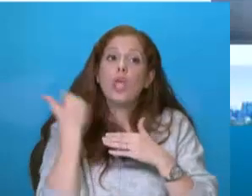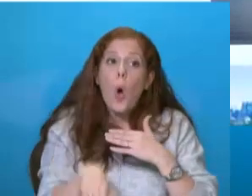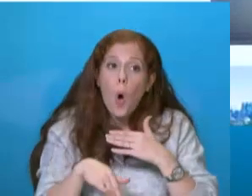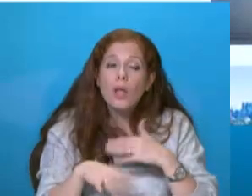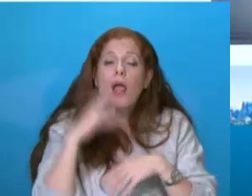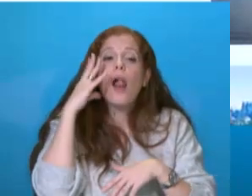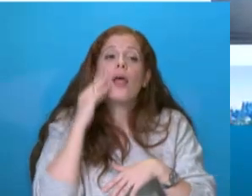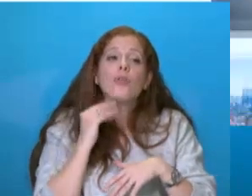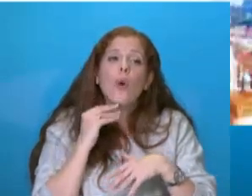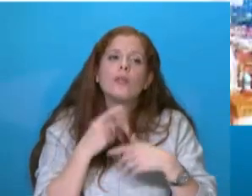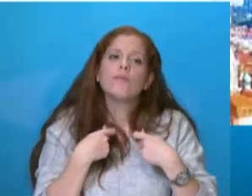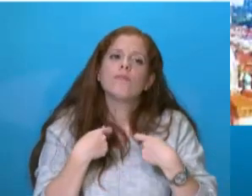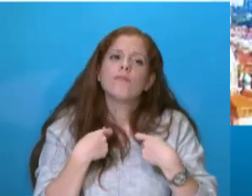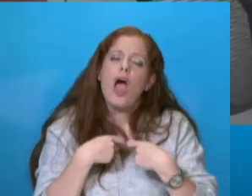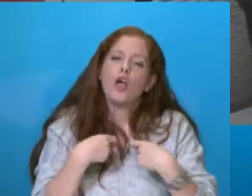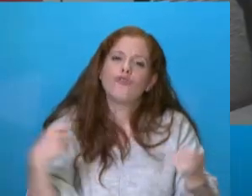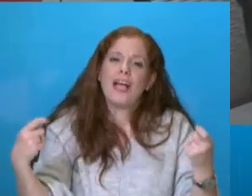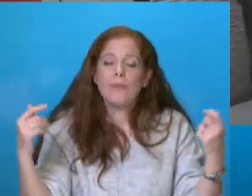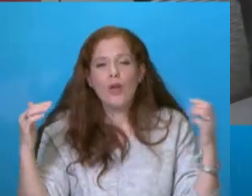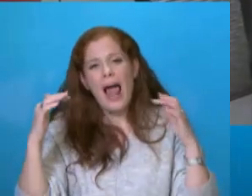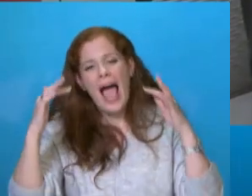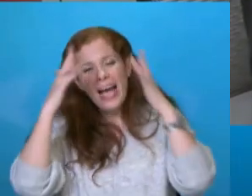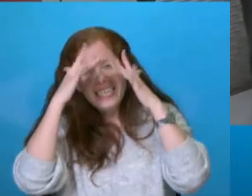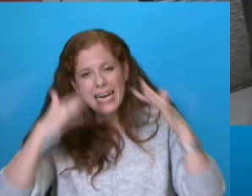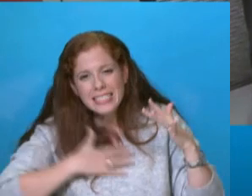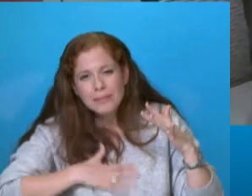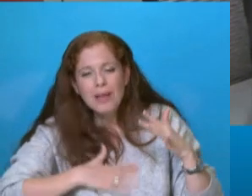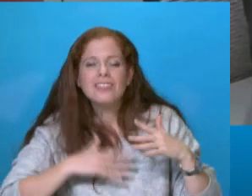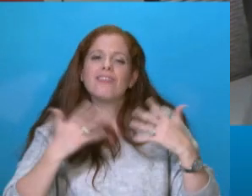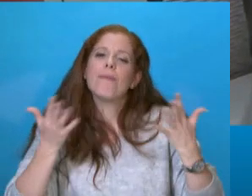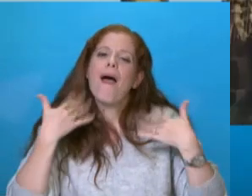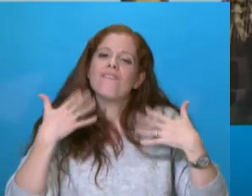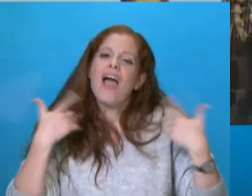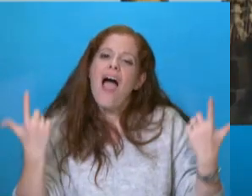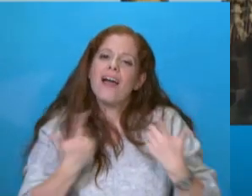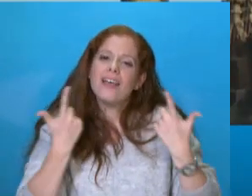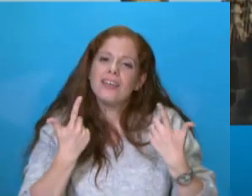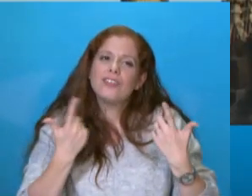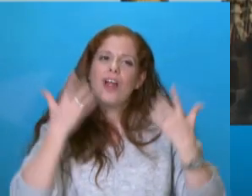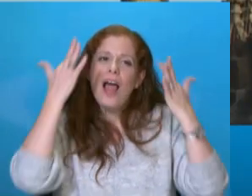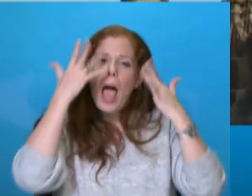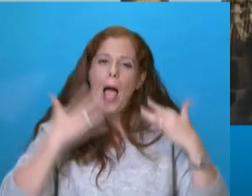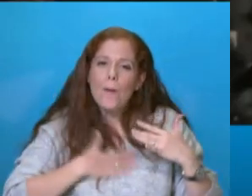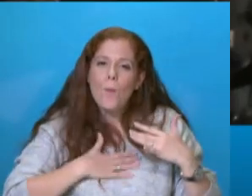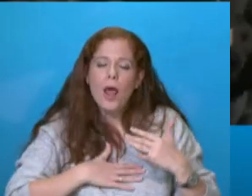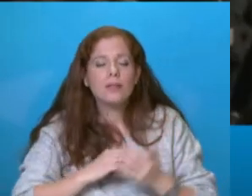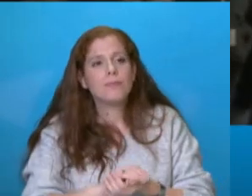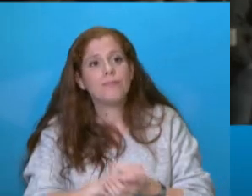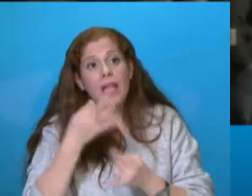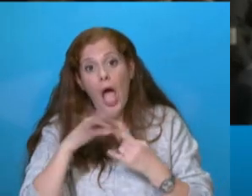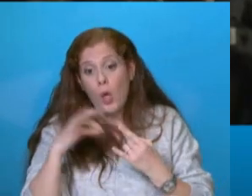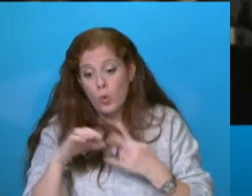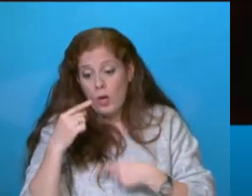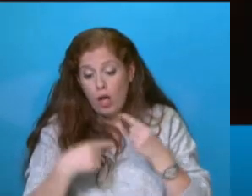ליהנות משווקי הקריסמס ומהאווירה המאוד חגיגית של חג המולד. חנוכה חל השנה באותו